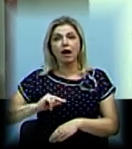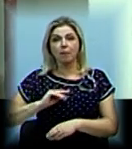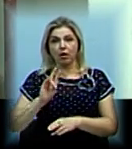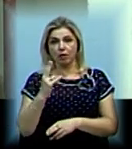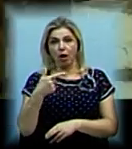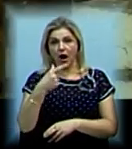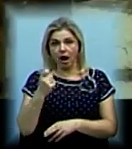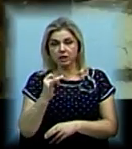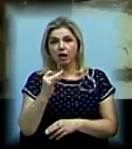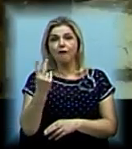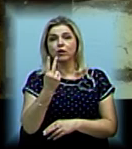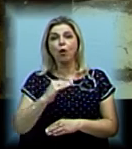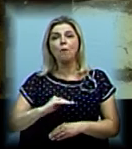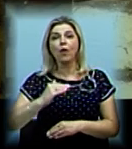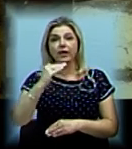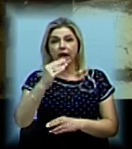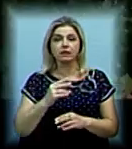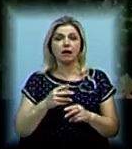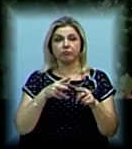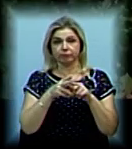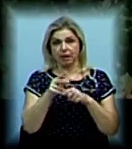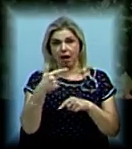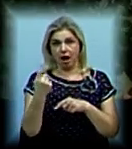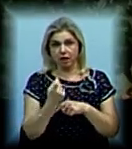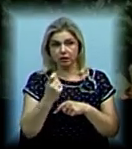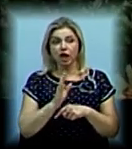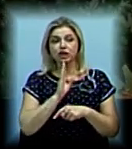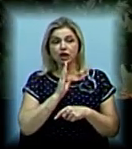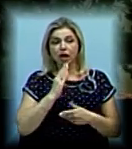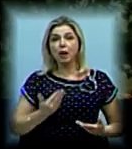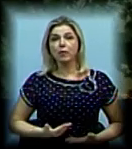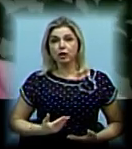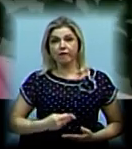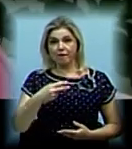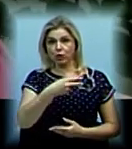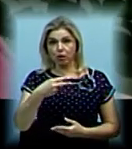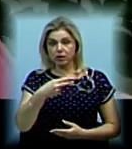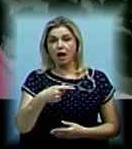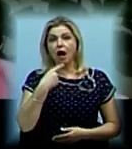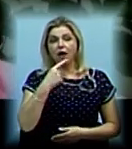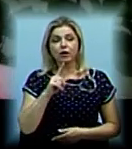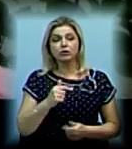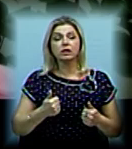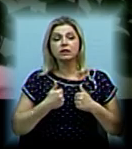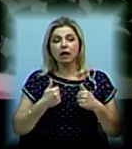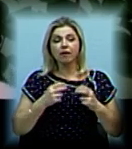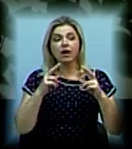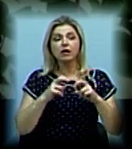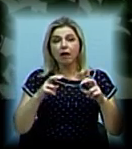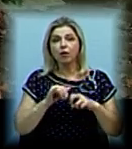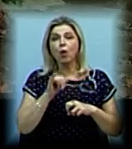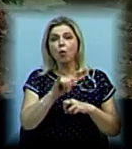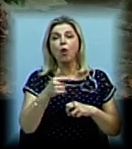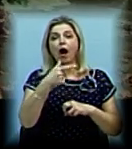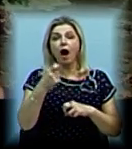перекрили мешканцям другого під'їзду газопостачання. Ольга Чемересюк проживає на другому поверсі. Говорить, намагалася з'ясувати у газівників